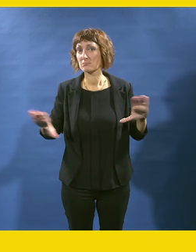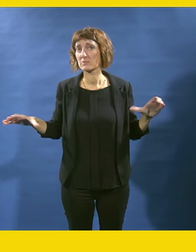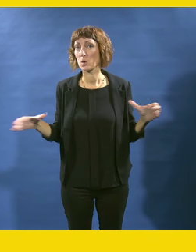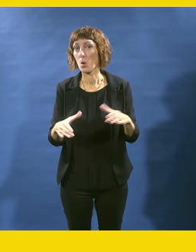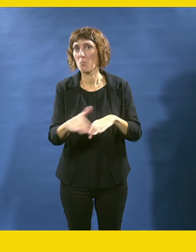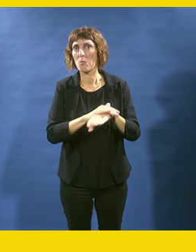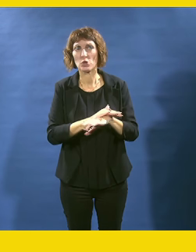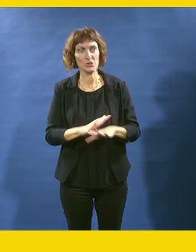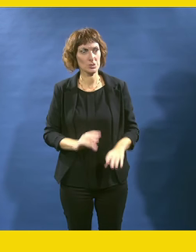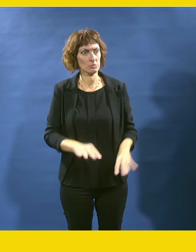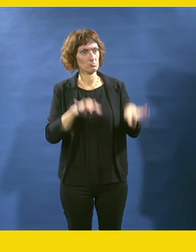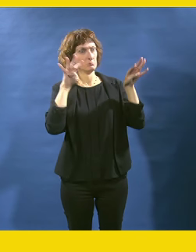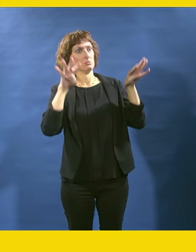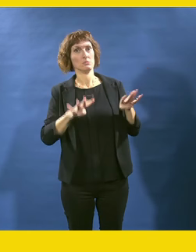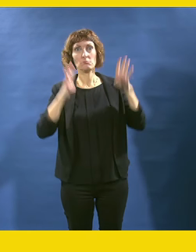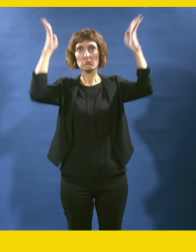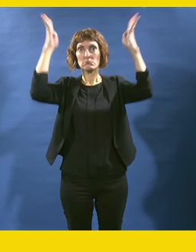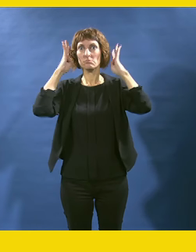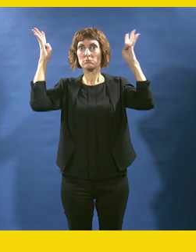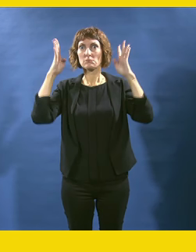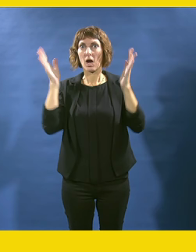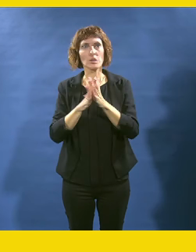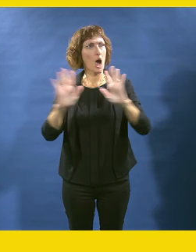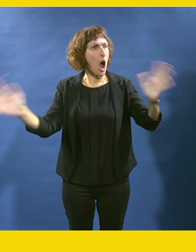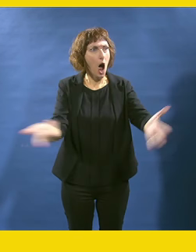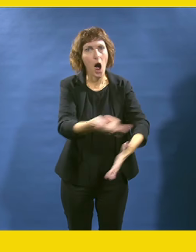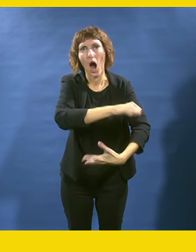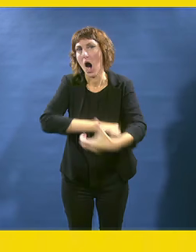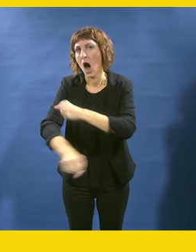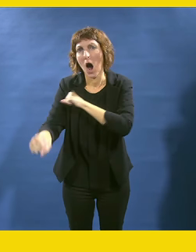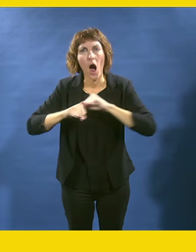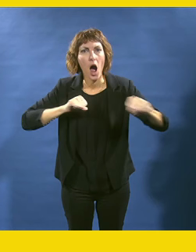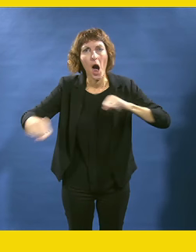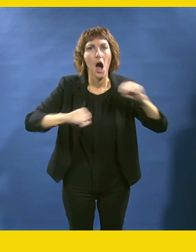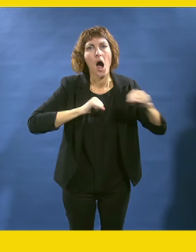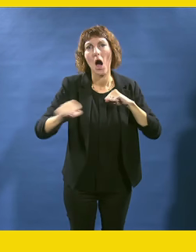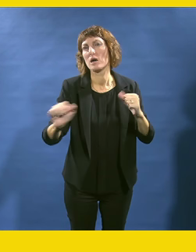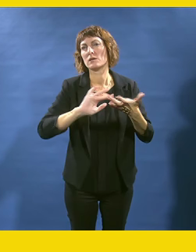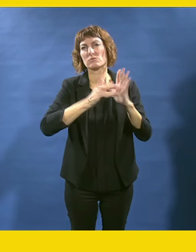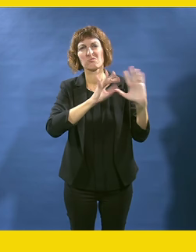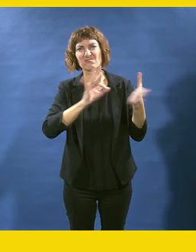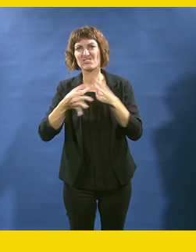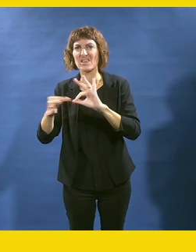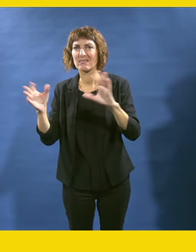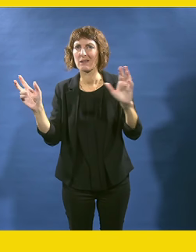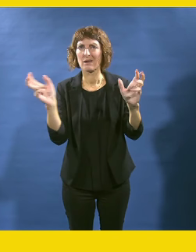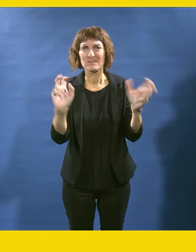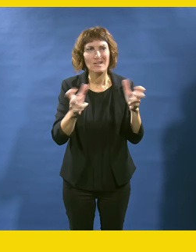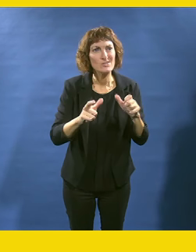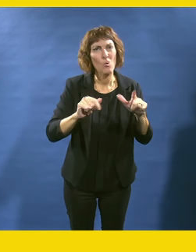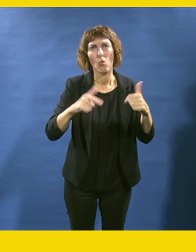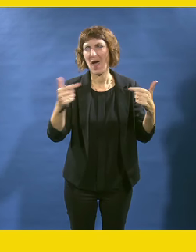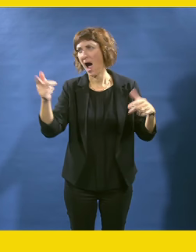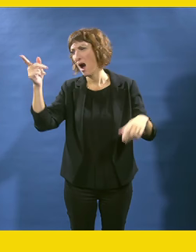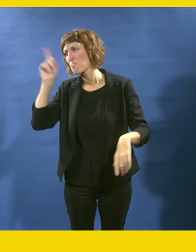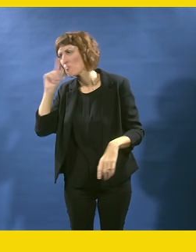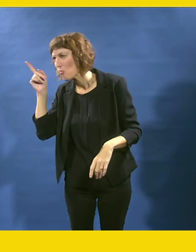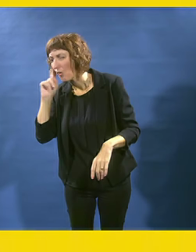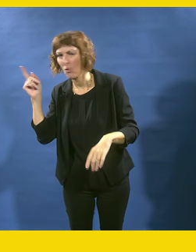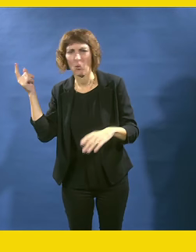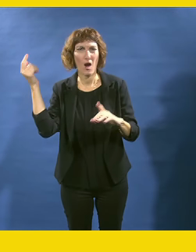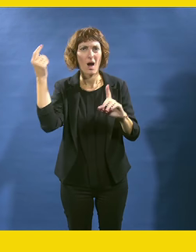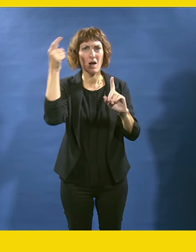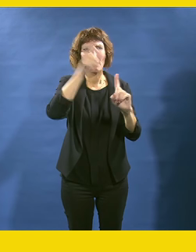déclarer la mobilisation générale ? Toutes les chaînes de télé, j'en suis sûre, ont défilé pour essayer d'expliquer pourquoi on frappe et on tue des médecins